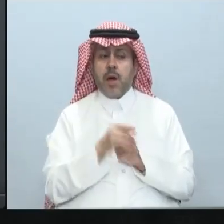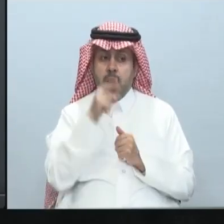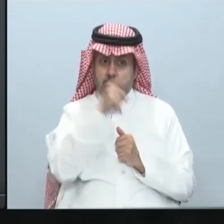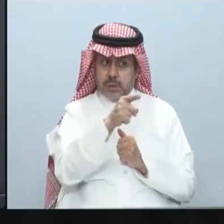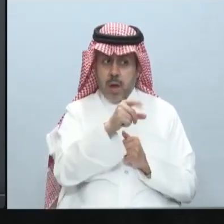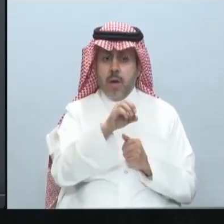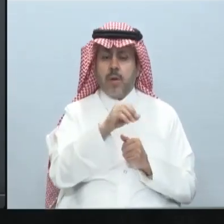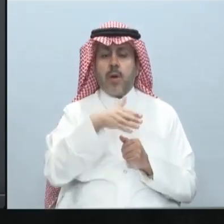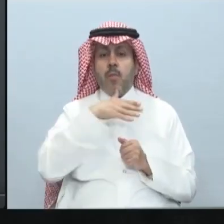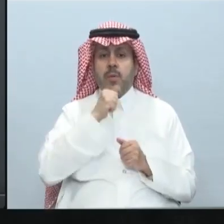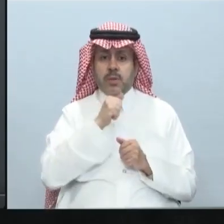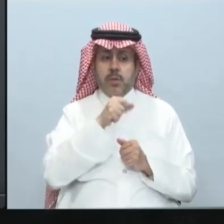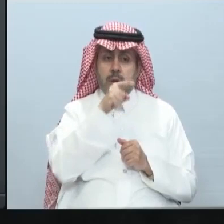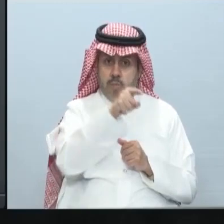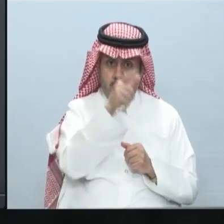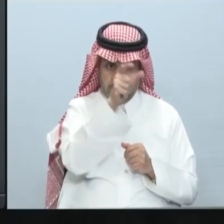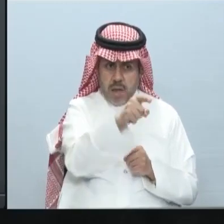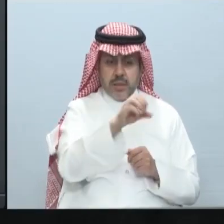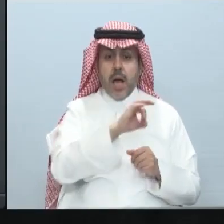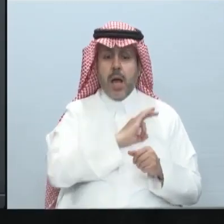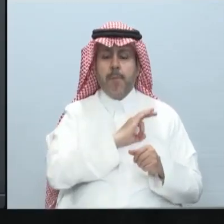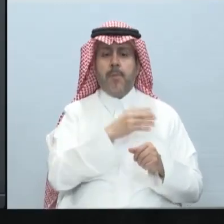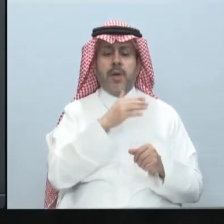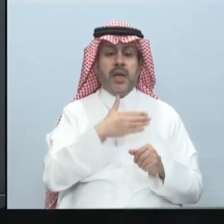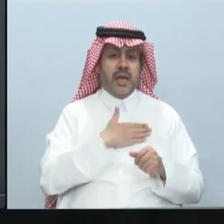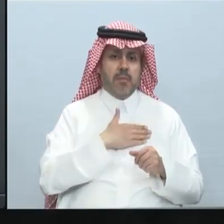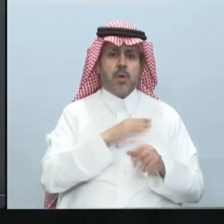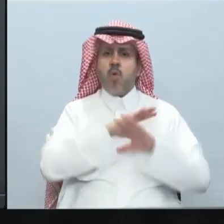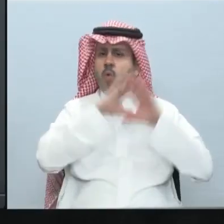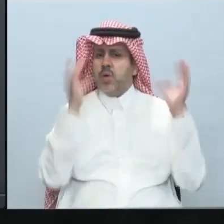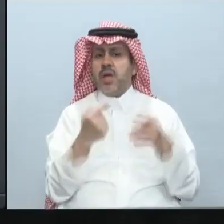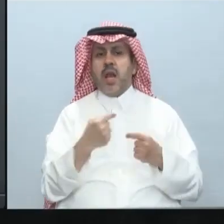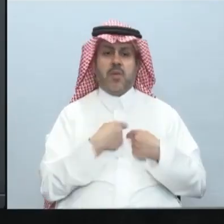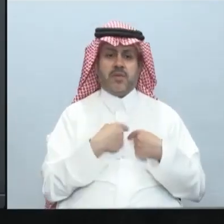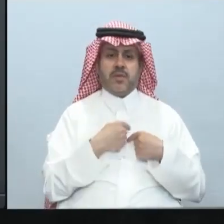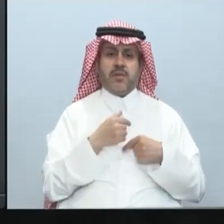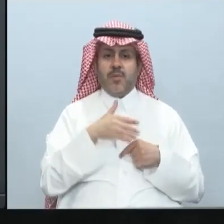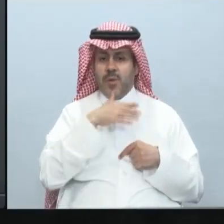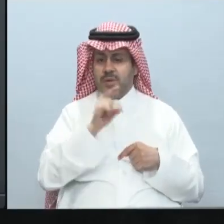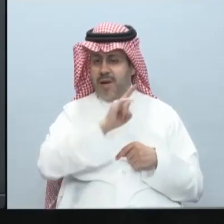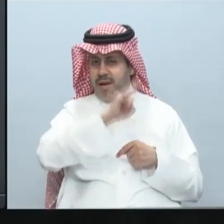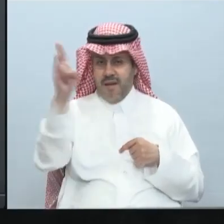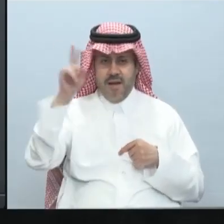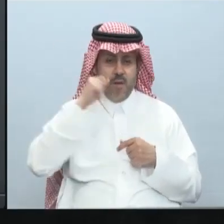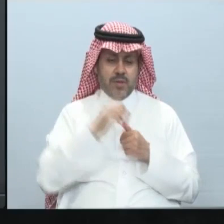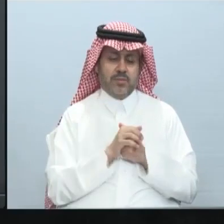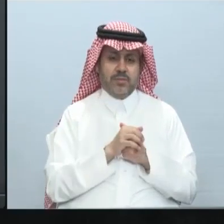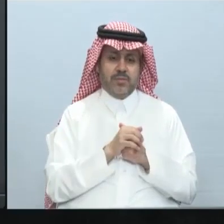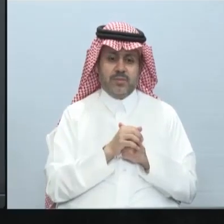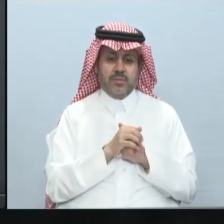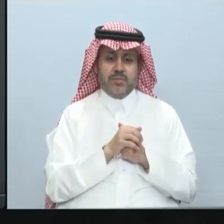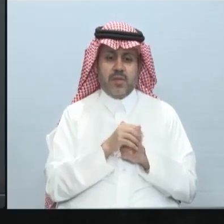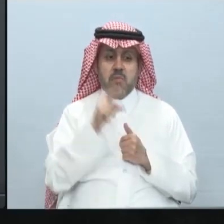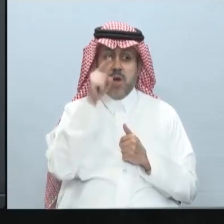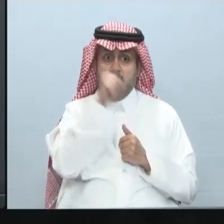احب الي من كل شيء يا رسول الله الا من نفسي فقال لا يا عمر فقال فقال عمر